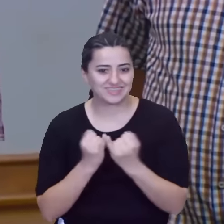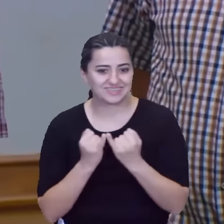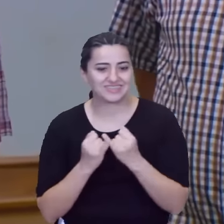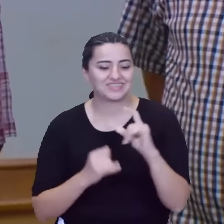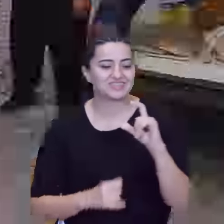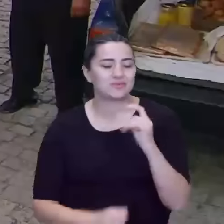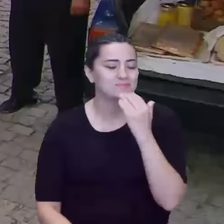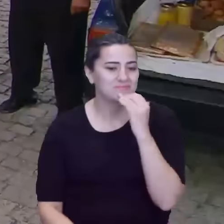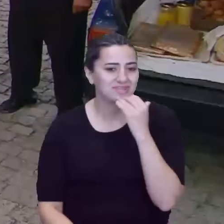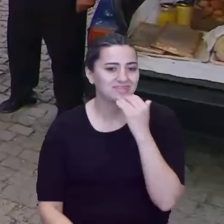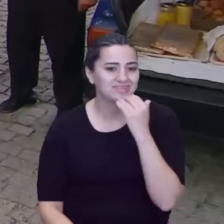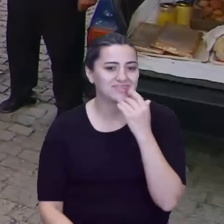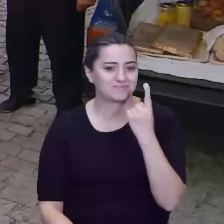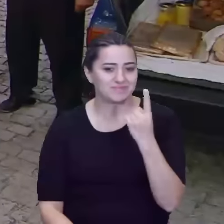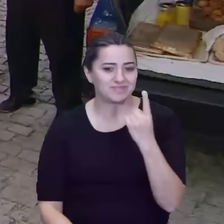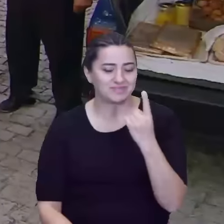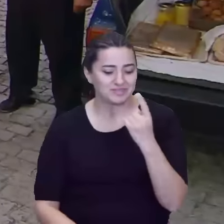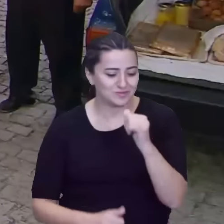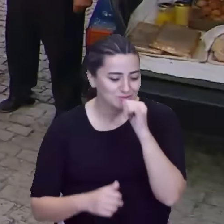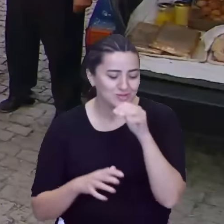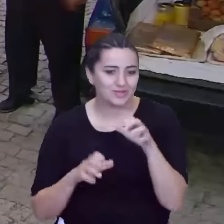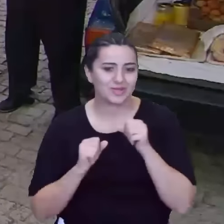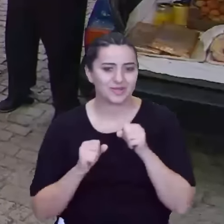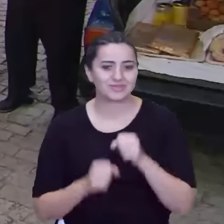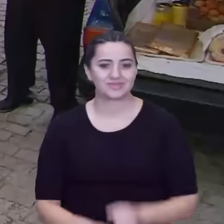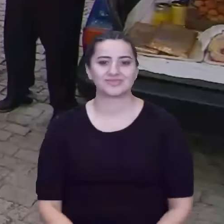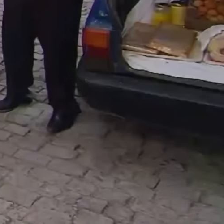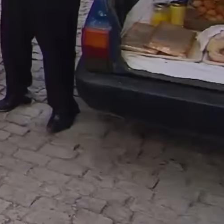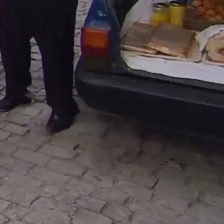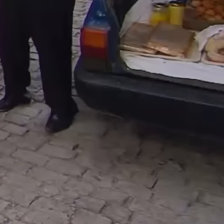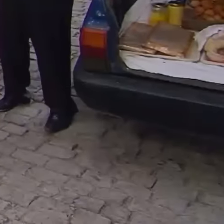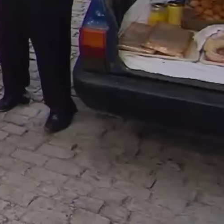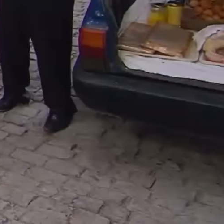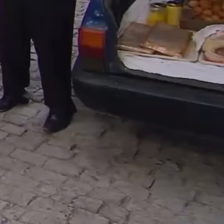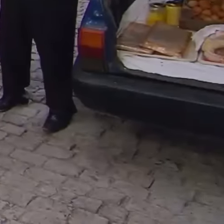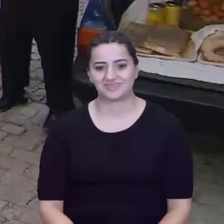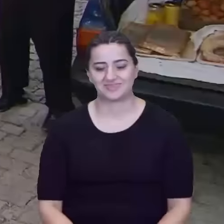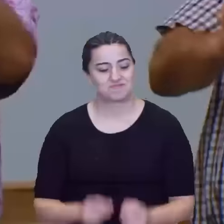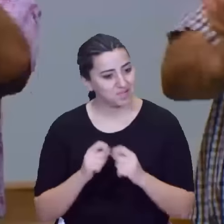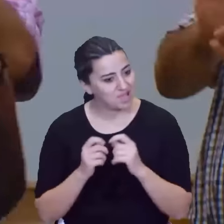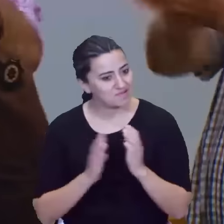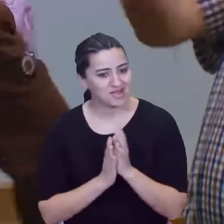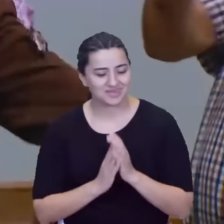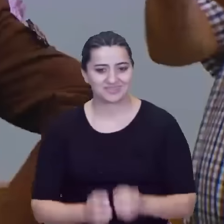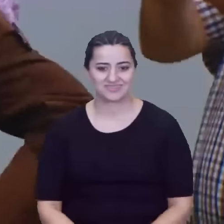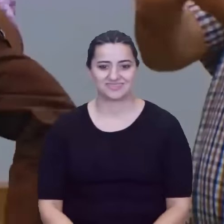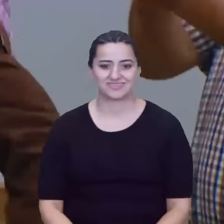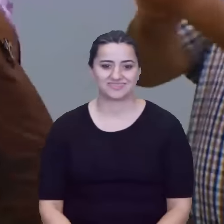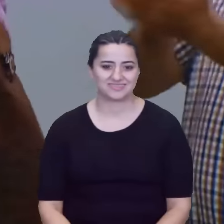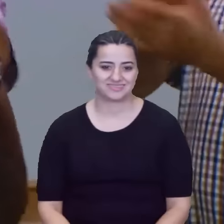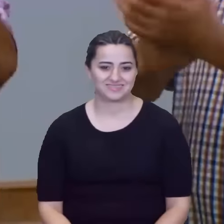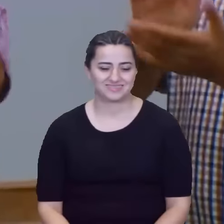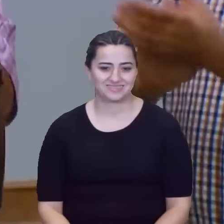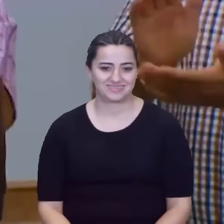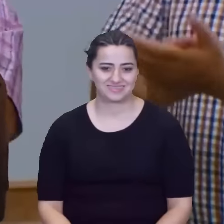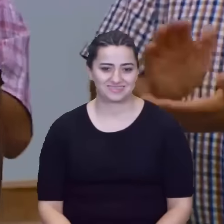Cıvıl peynirle al bidenin suyunu. Yürü be Bekir. Vay Bekir bile derim ben. Bekir kasım